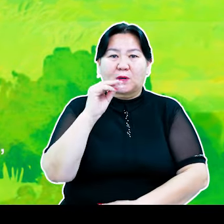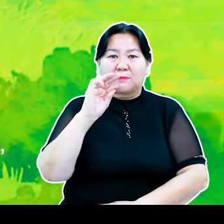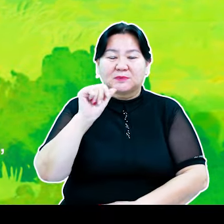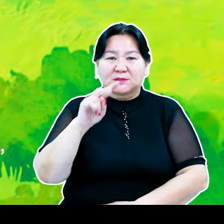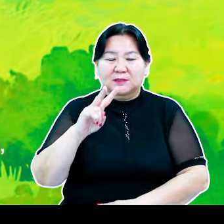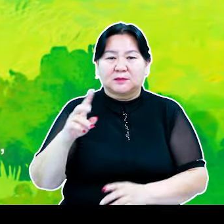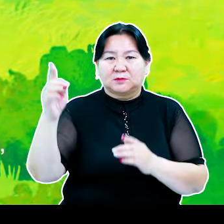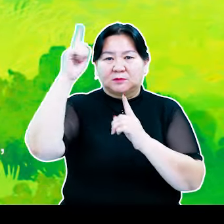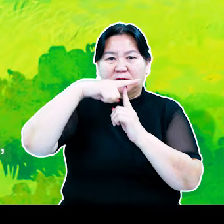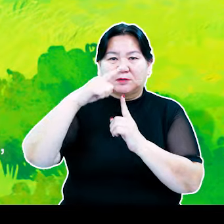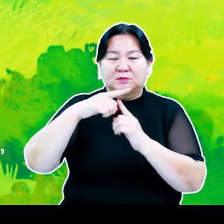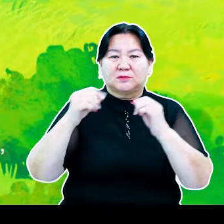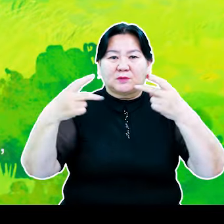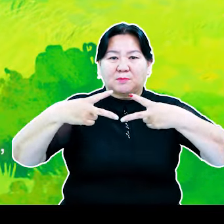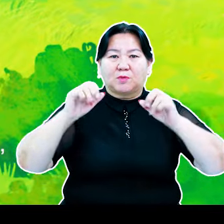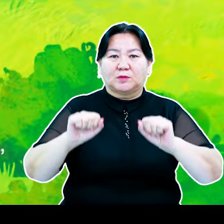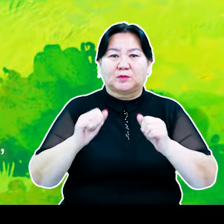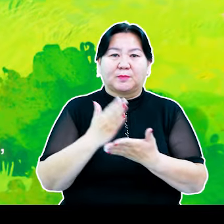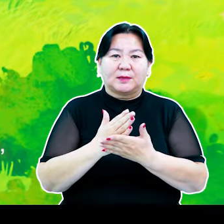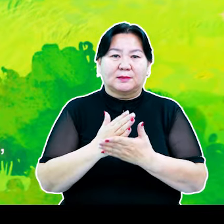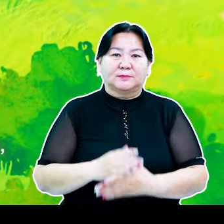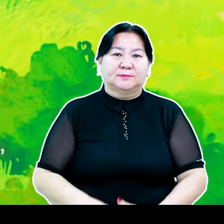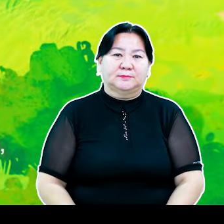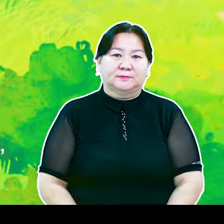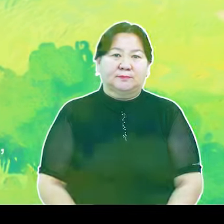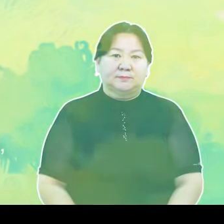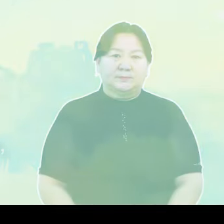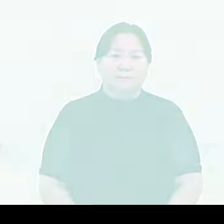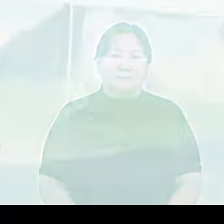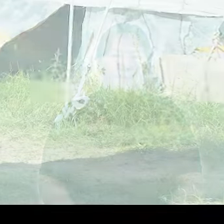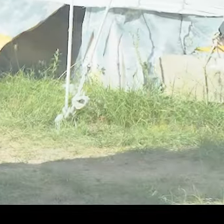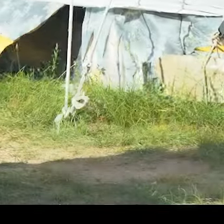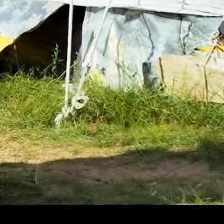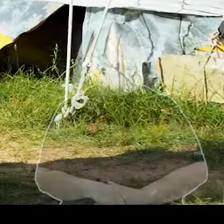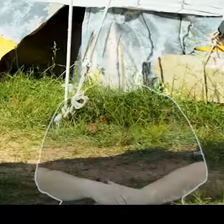сайжирч уур амьсгалын өөрчлөлтөд тэсвэртэй болдог байна.